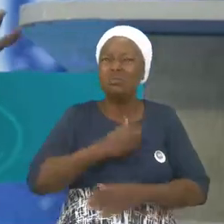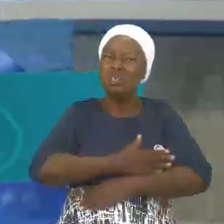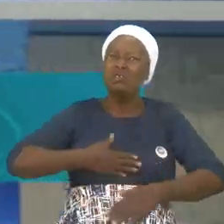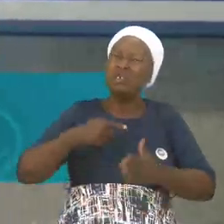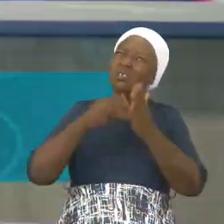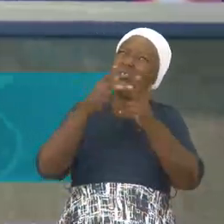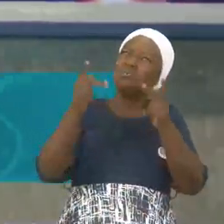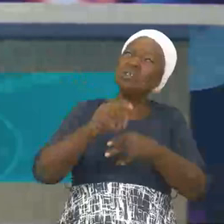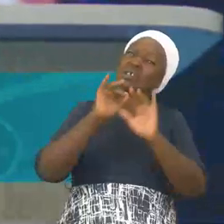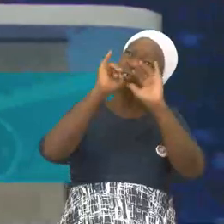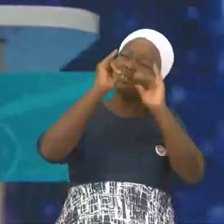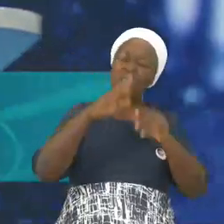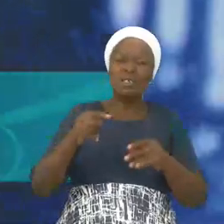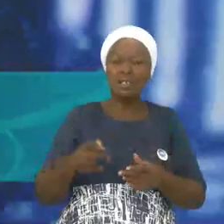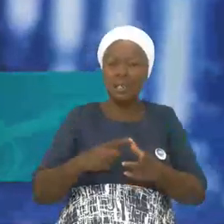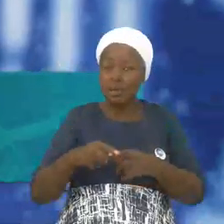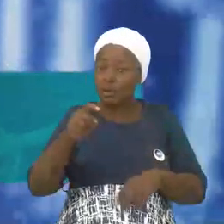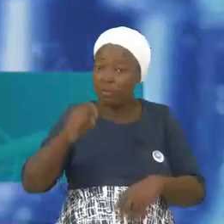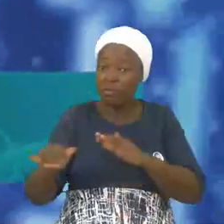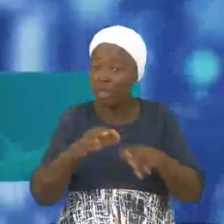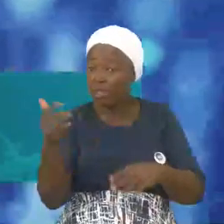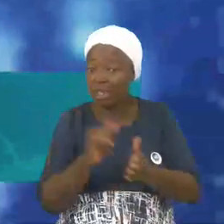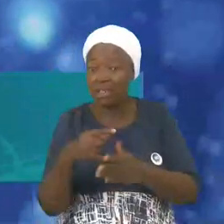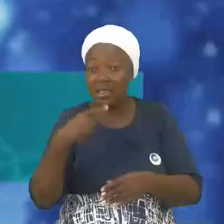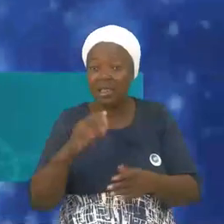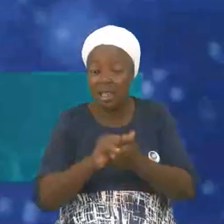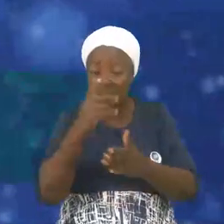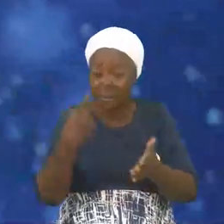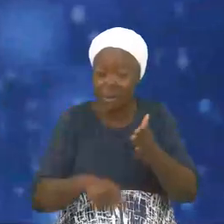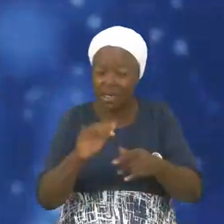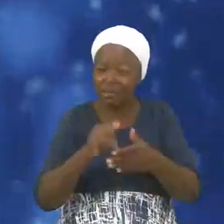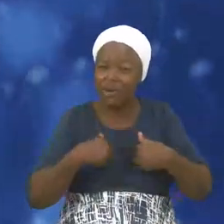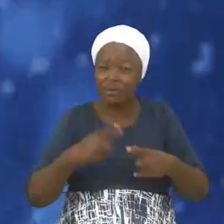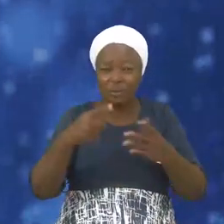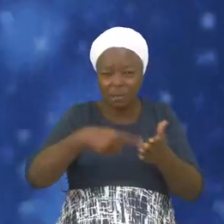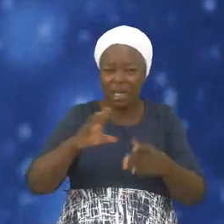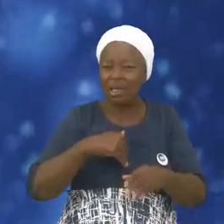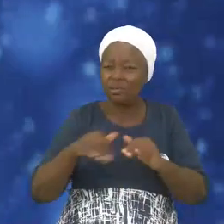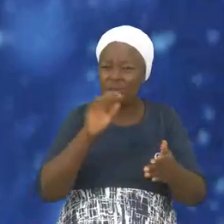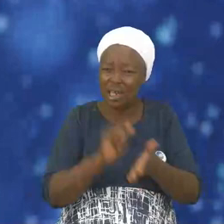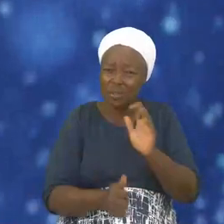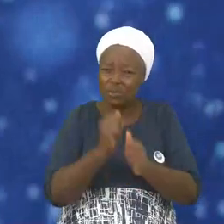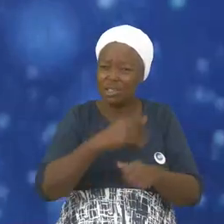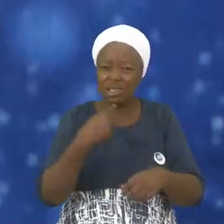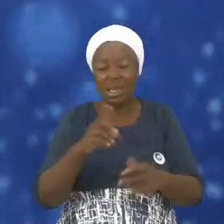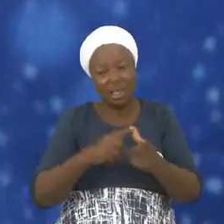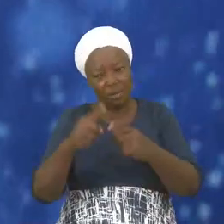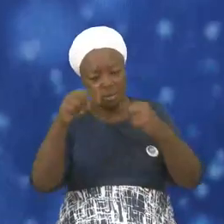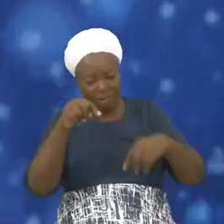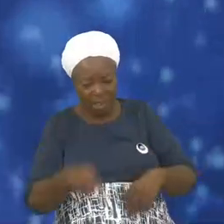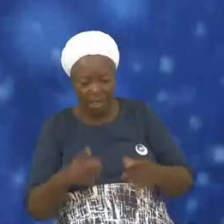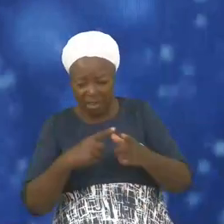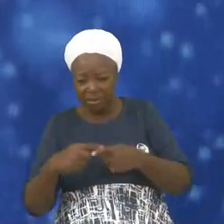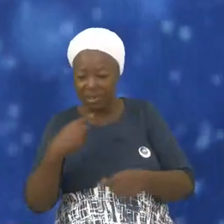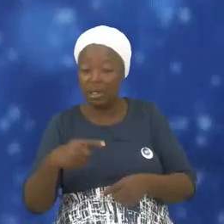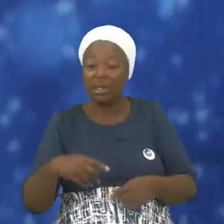pas dire, je jouis de ma place sur l'arbre là-bas. Tu dois faire ce, c'est le prix que nous faisons. Nous devons faire